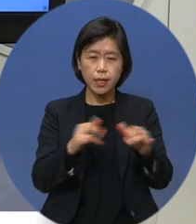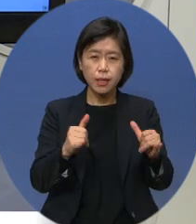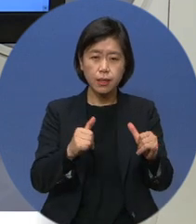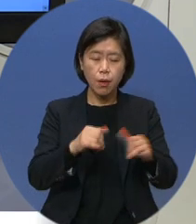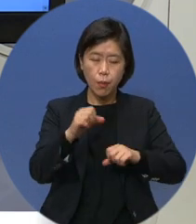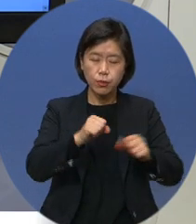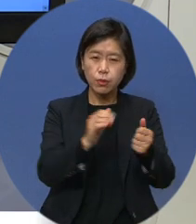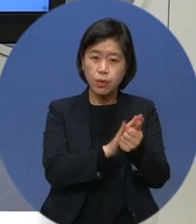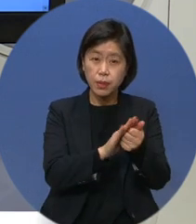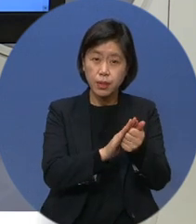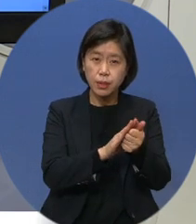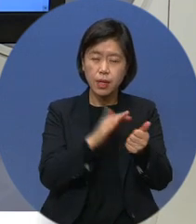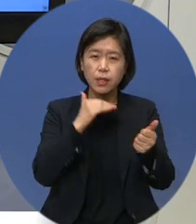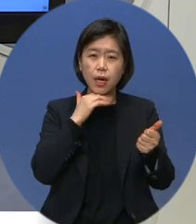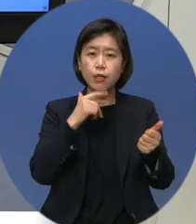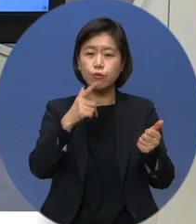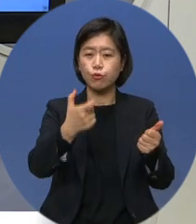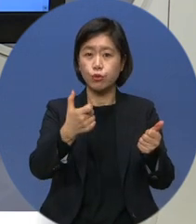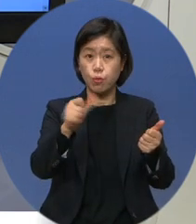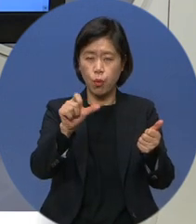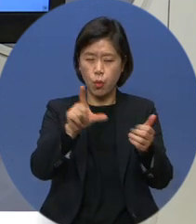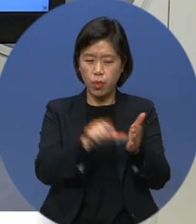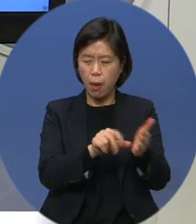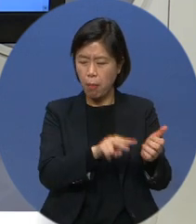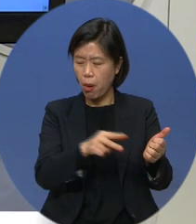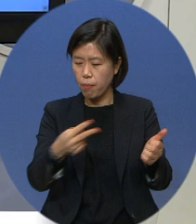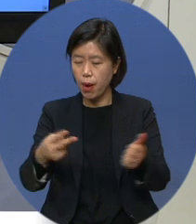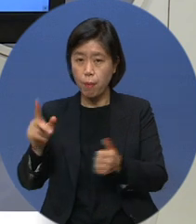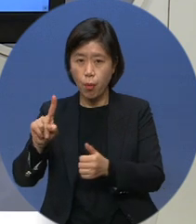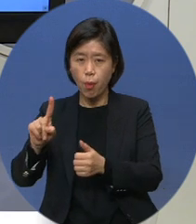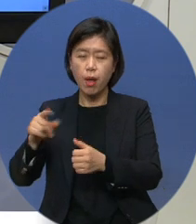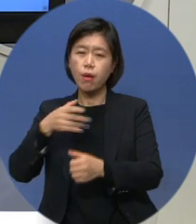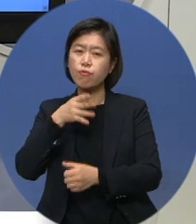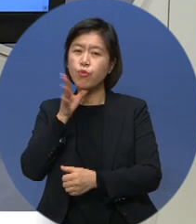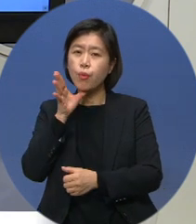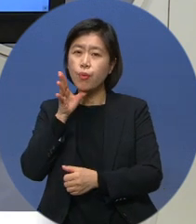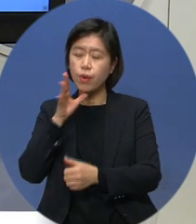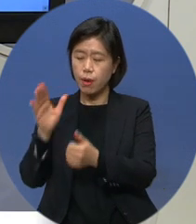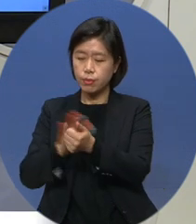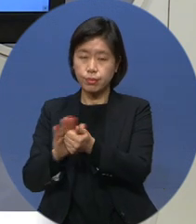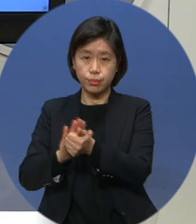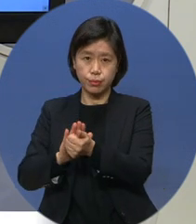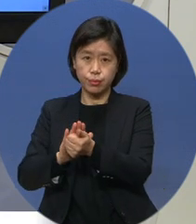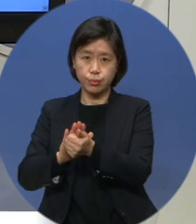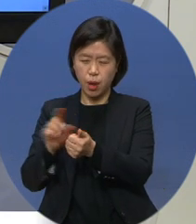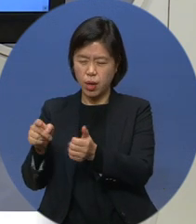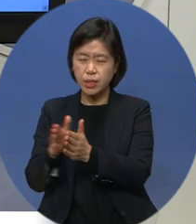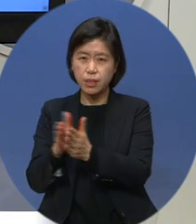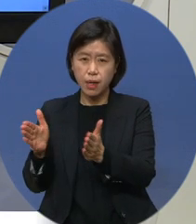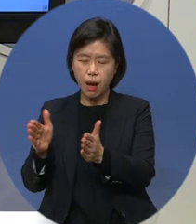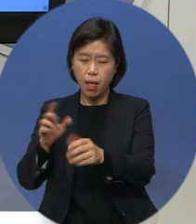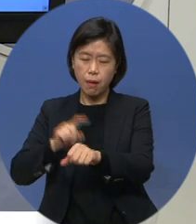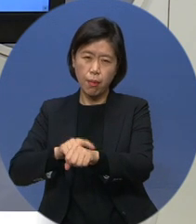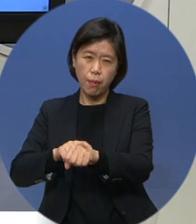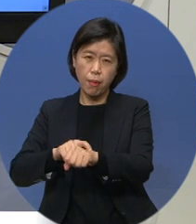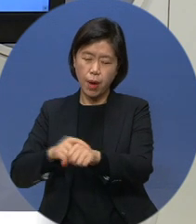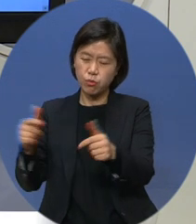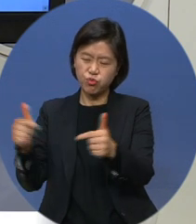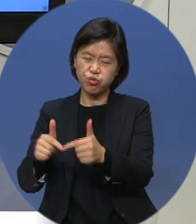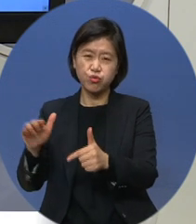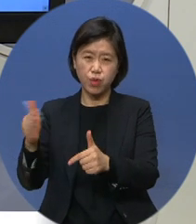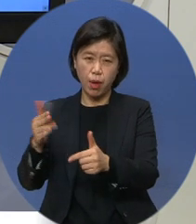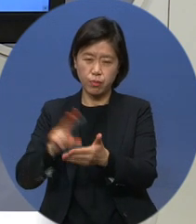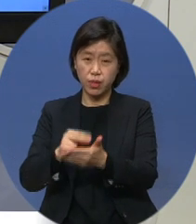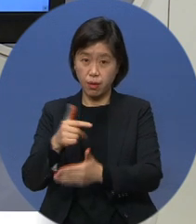되면 노인장기요양 서비스 로 전환돼 서비스 시간이 줄어드는 문제가 제기돼 왔습니다 장애 영